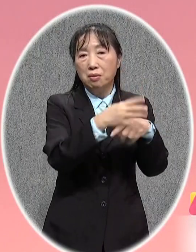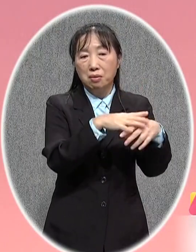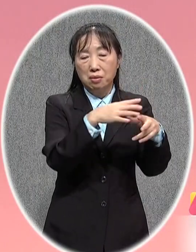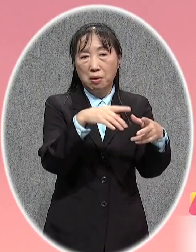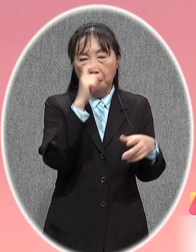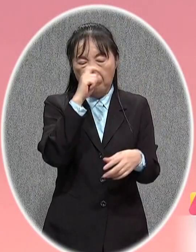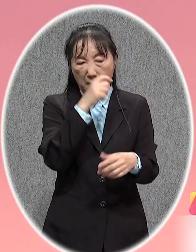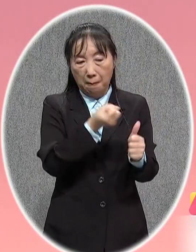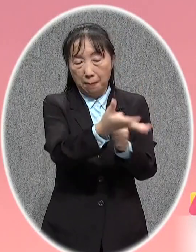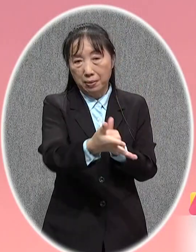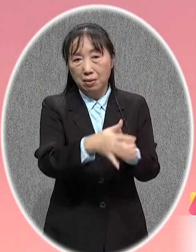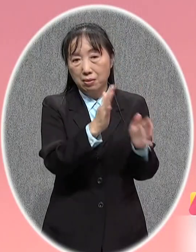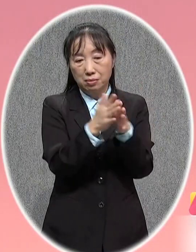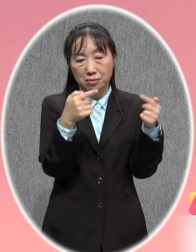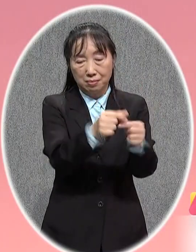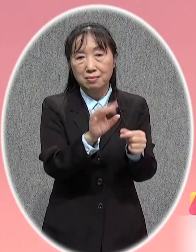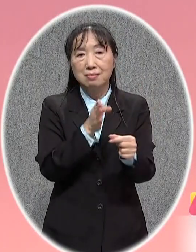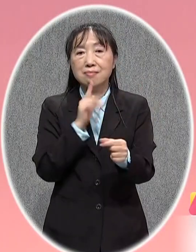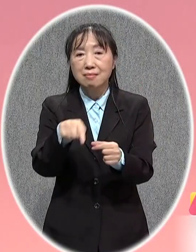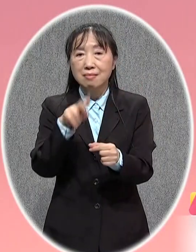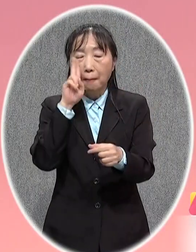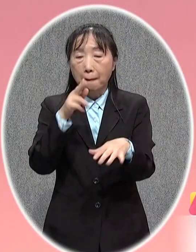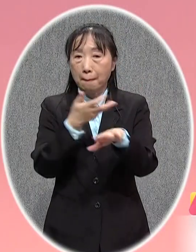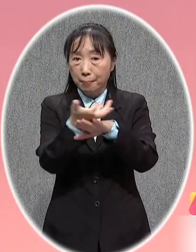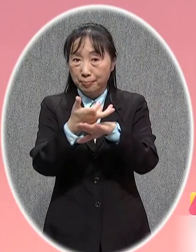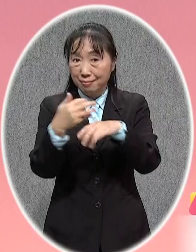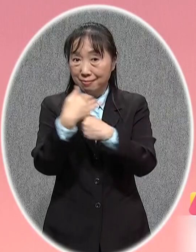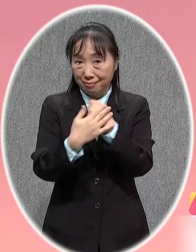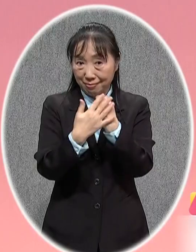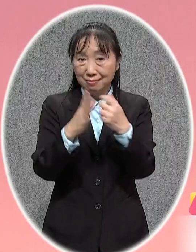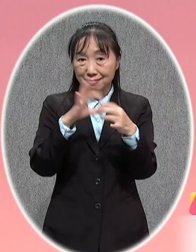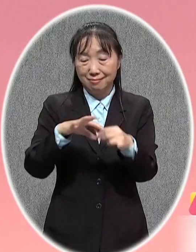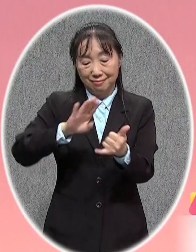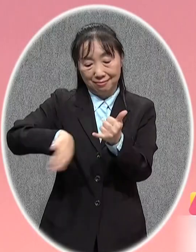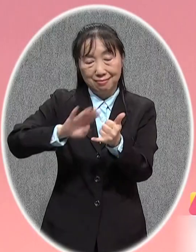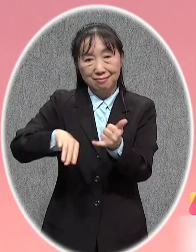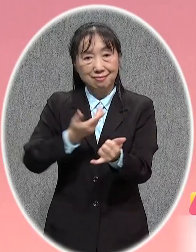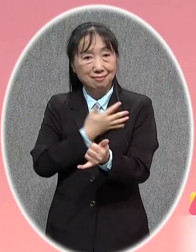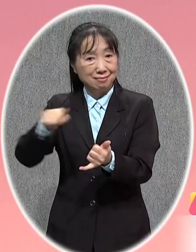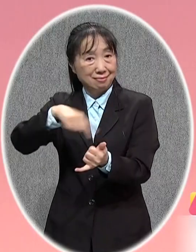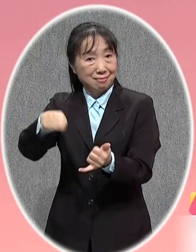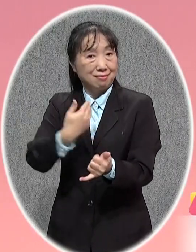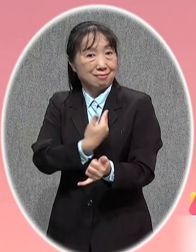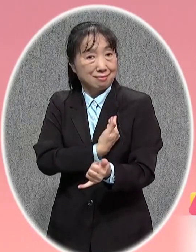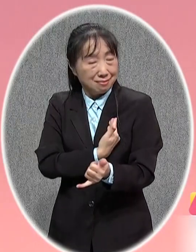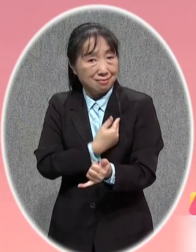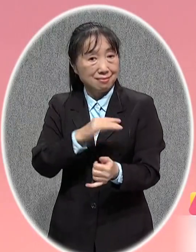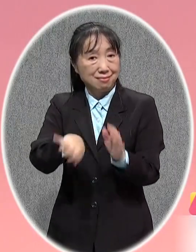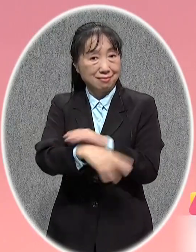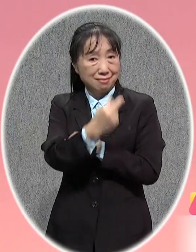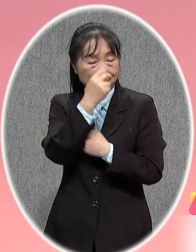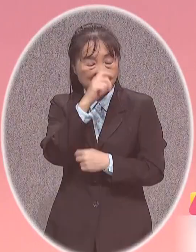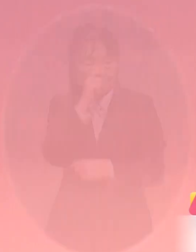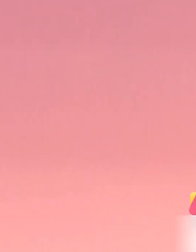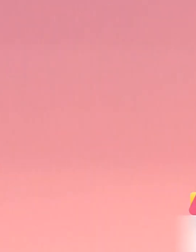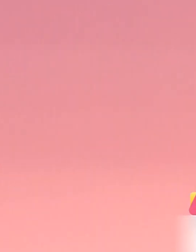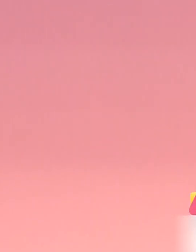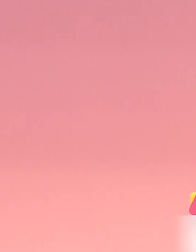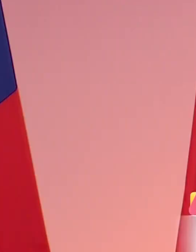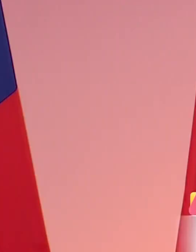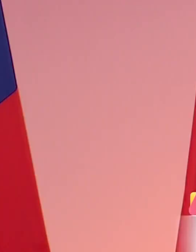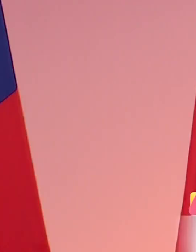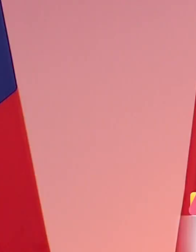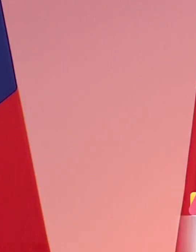呢现在为了藻礁的生态保育呢，要让中南部的居民要忍受更多的空污。谢谢。